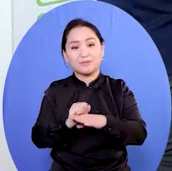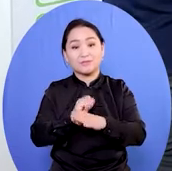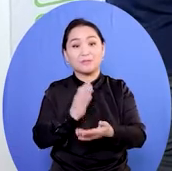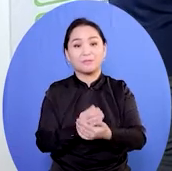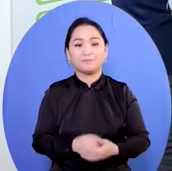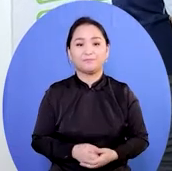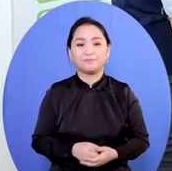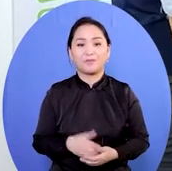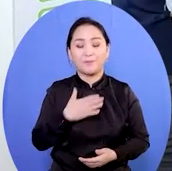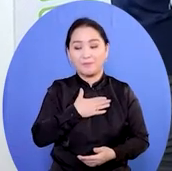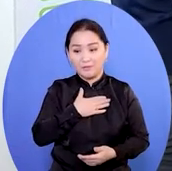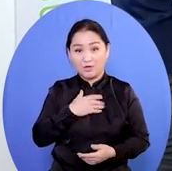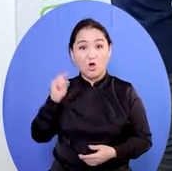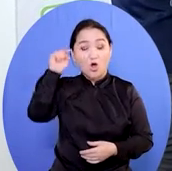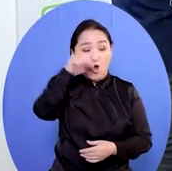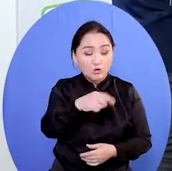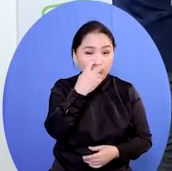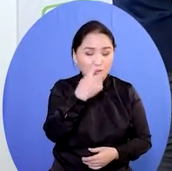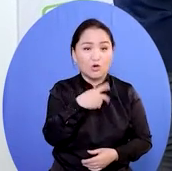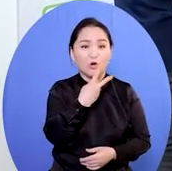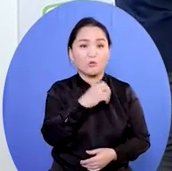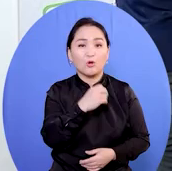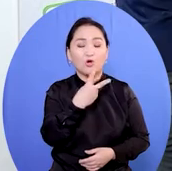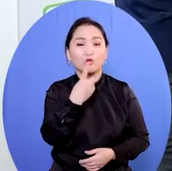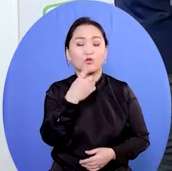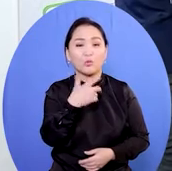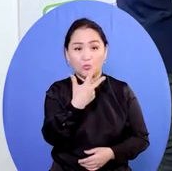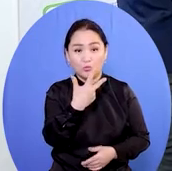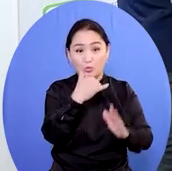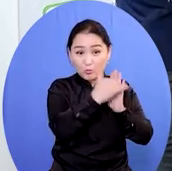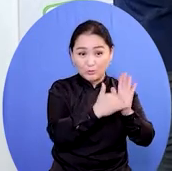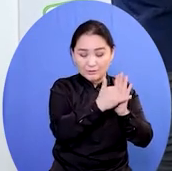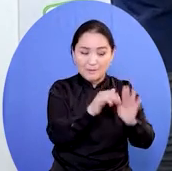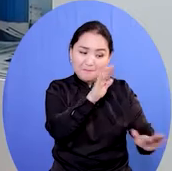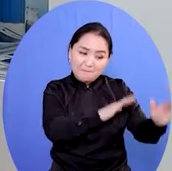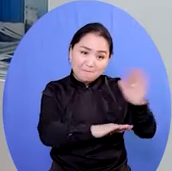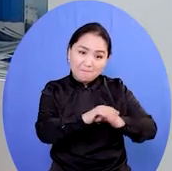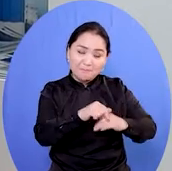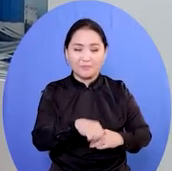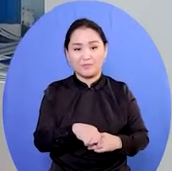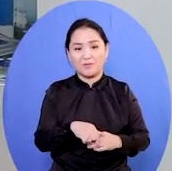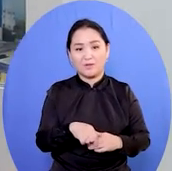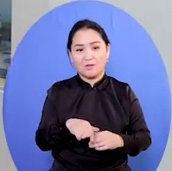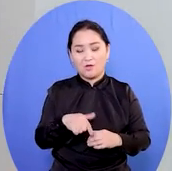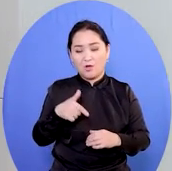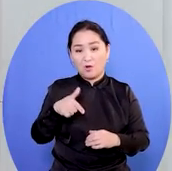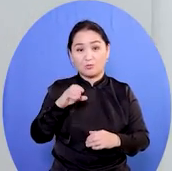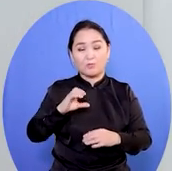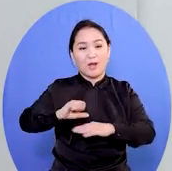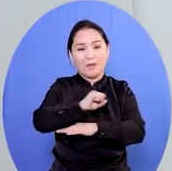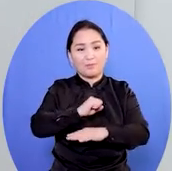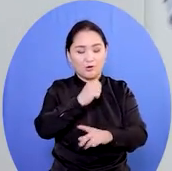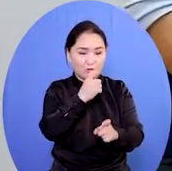байна. Биднийг сурвалжлах хийх үеэр буюу 2021 оны 3 дугаар удирдлын байдлаар Говьсүмбэр аймгийн хөдлөмөр халамжин үйлчлэхний